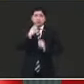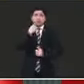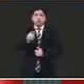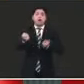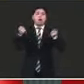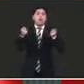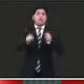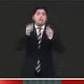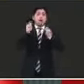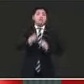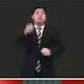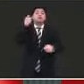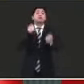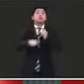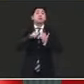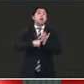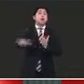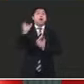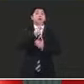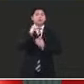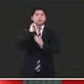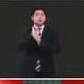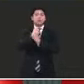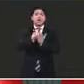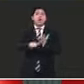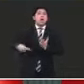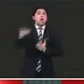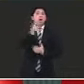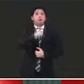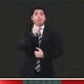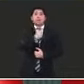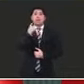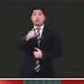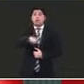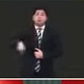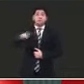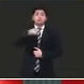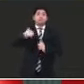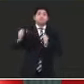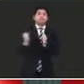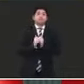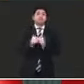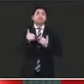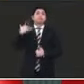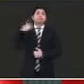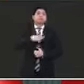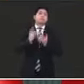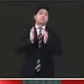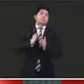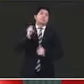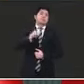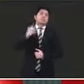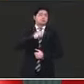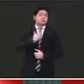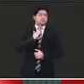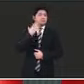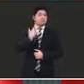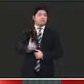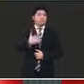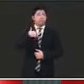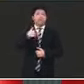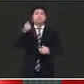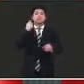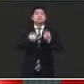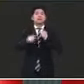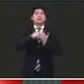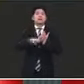kapatan esnaf ve sanatkarlarımızın her birinin yanında olmayı sürdüreceğiz esnaflarımıza